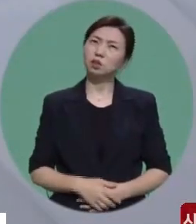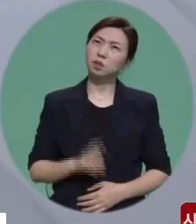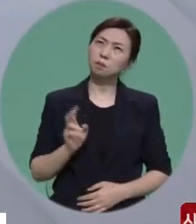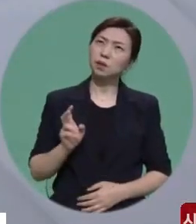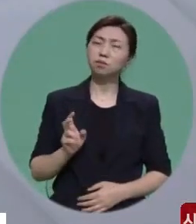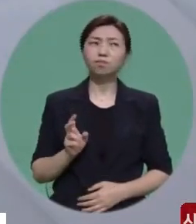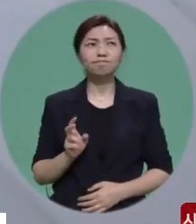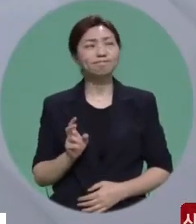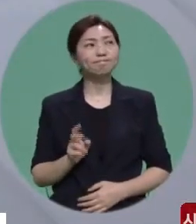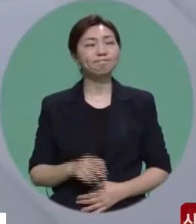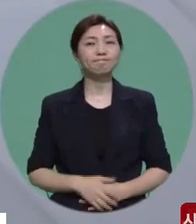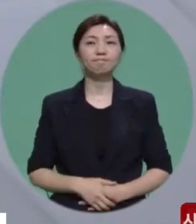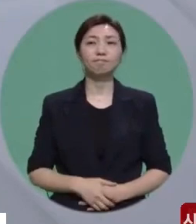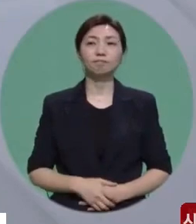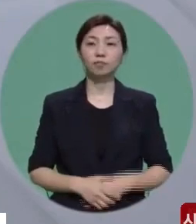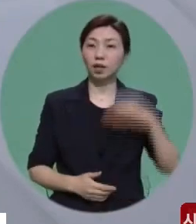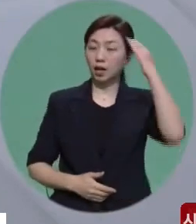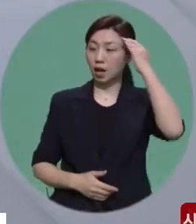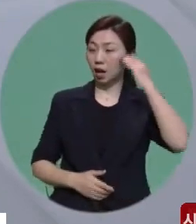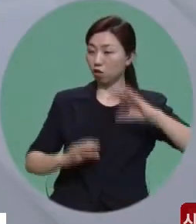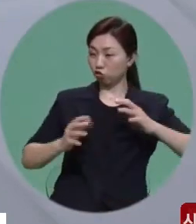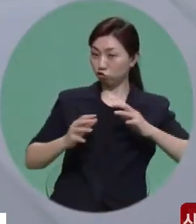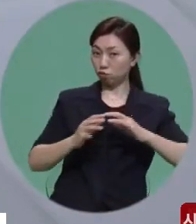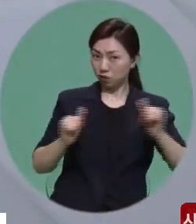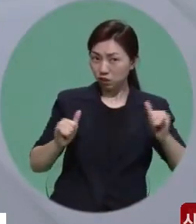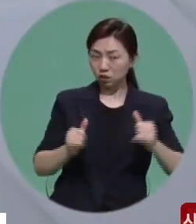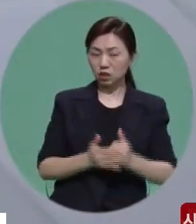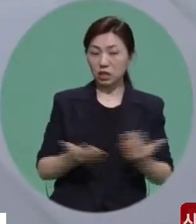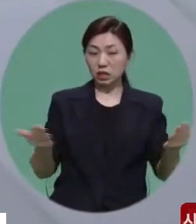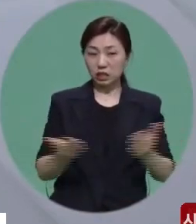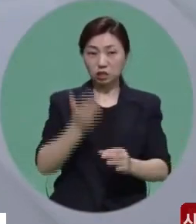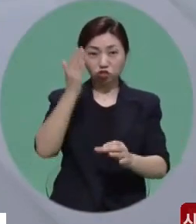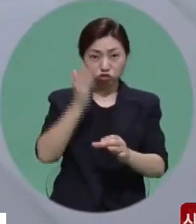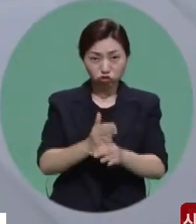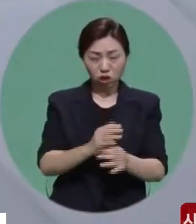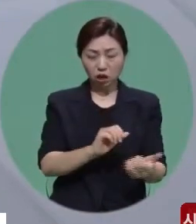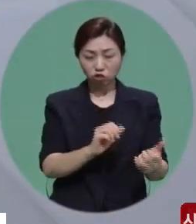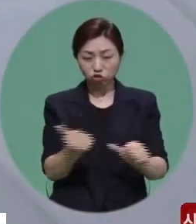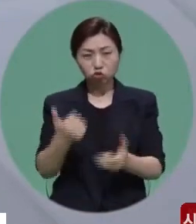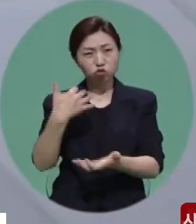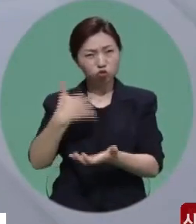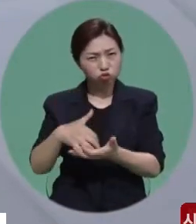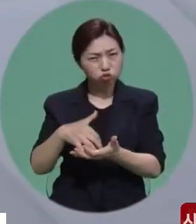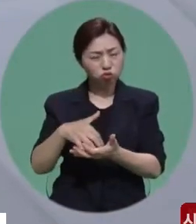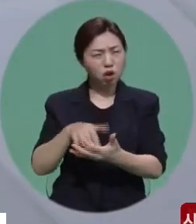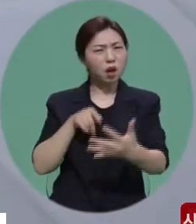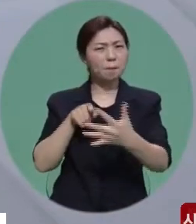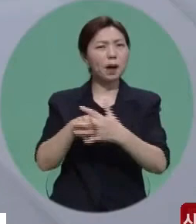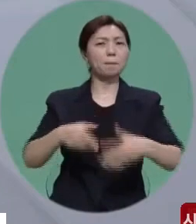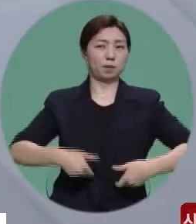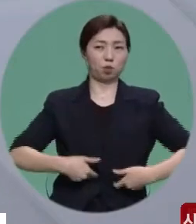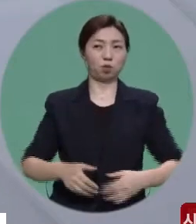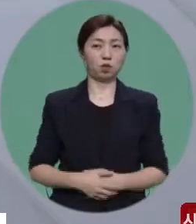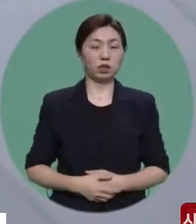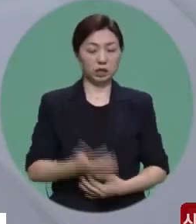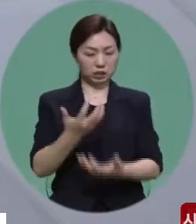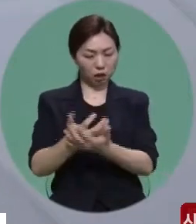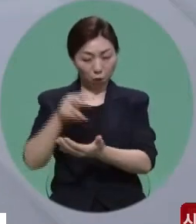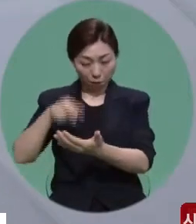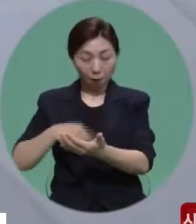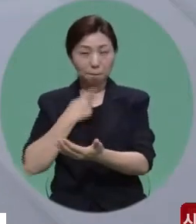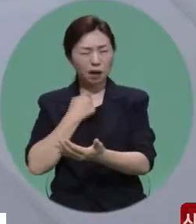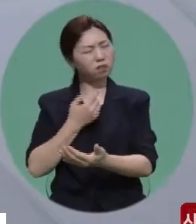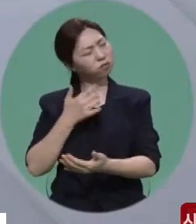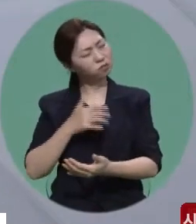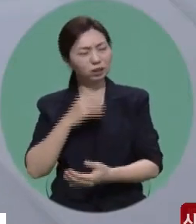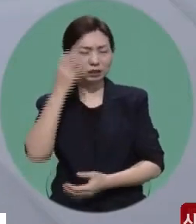그러니까 대한민국 네네. 대한민국 국민이 일하다가 몇 명이 죽었는지 네. 정도는 아마 파악하시는 게 좋을 네. 것 같습니다. 아니, 제가 자료는 봤는데 한 네. 2천